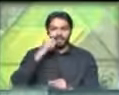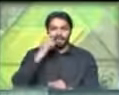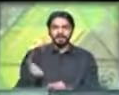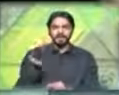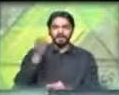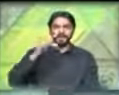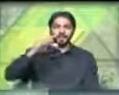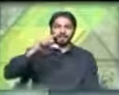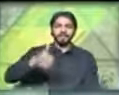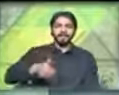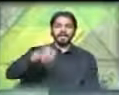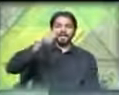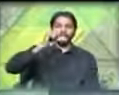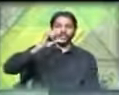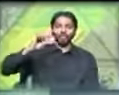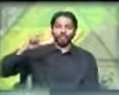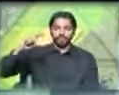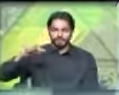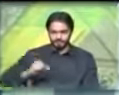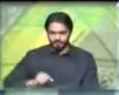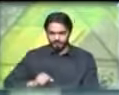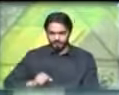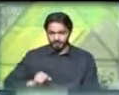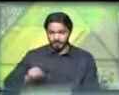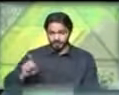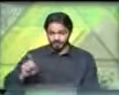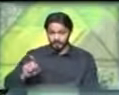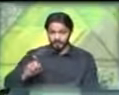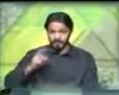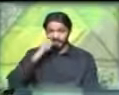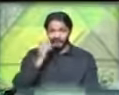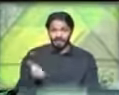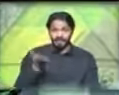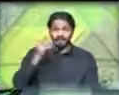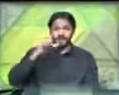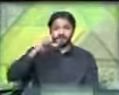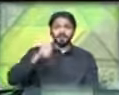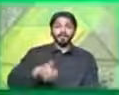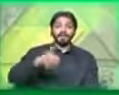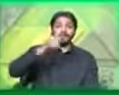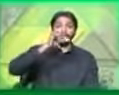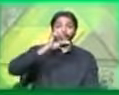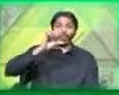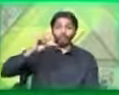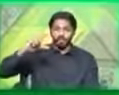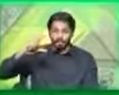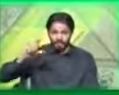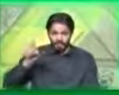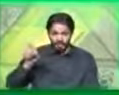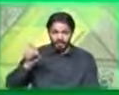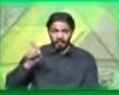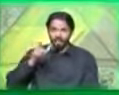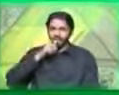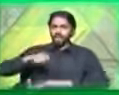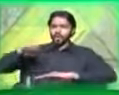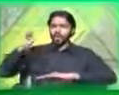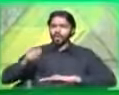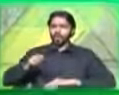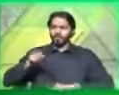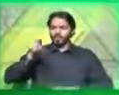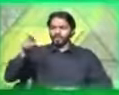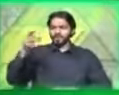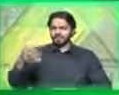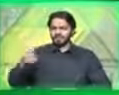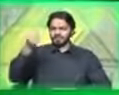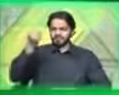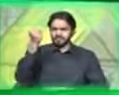لصاحب البستان أن يأخذ الغنم كاملة، كاملة جزاء ما أفسدته